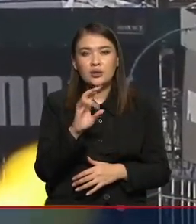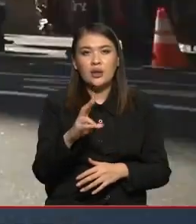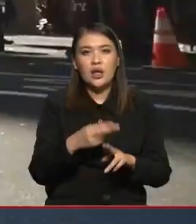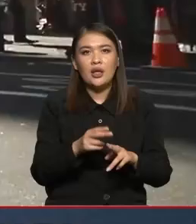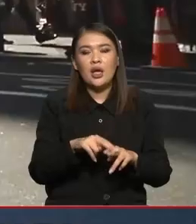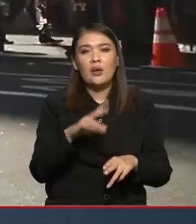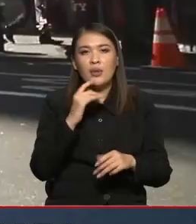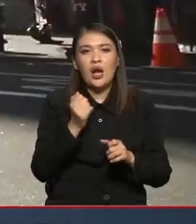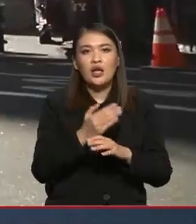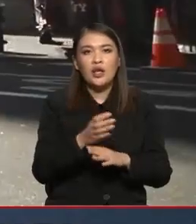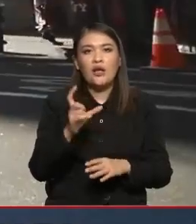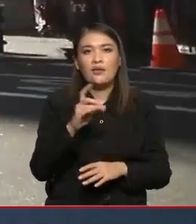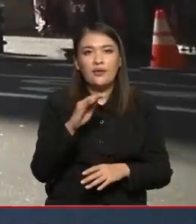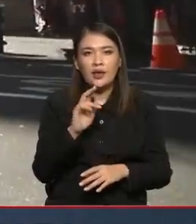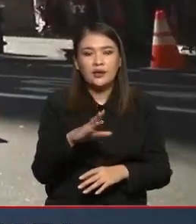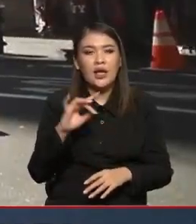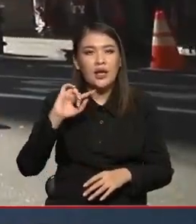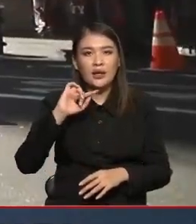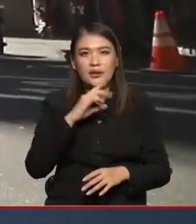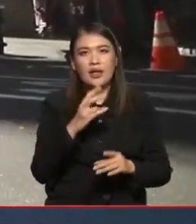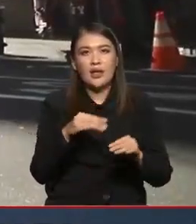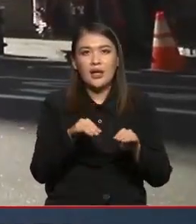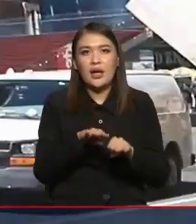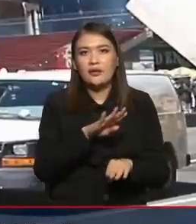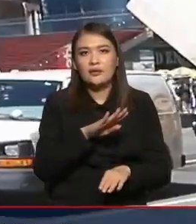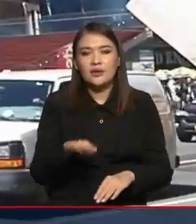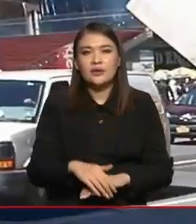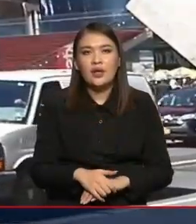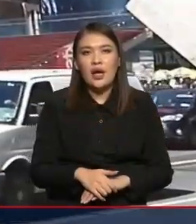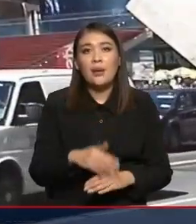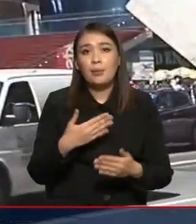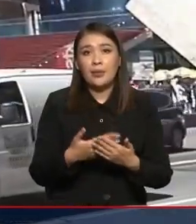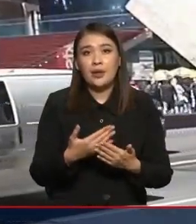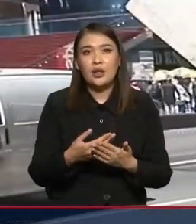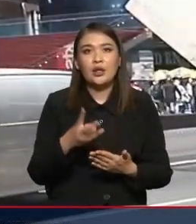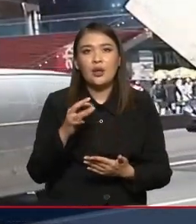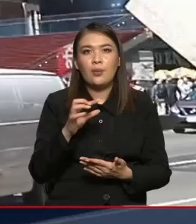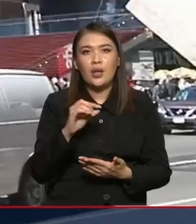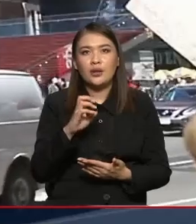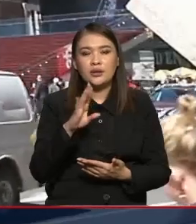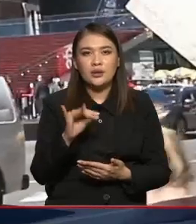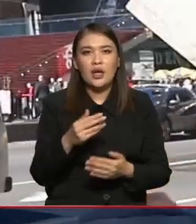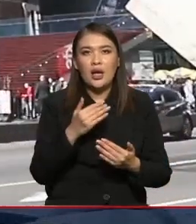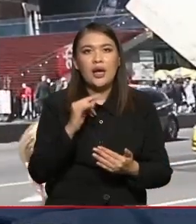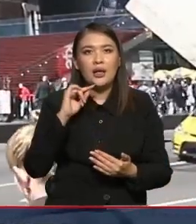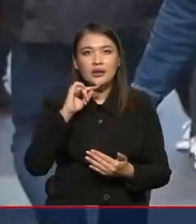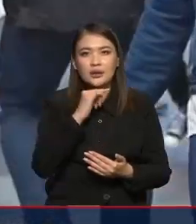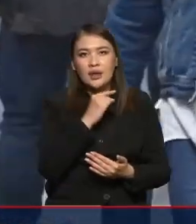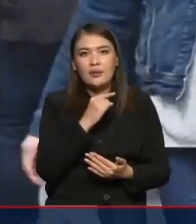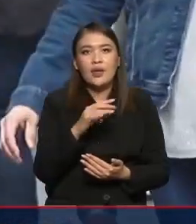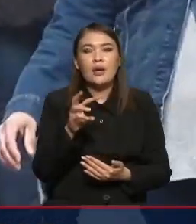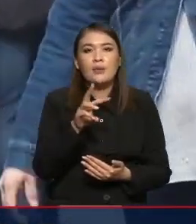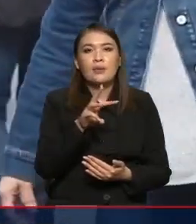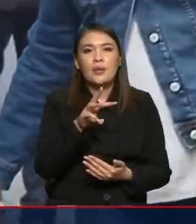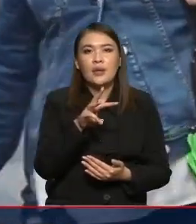разрушающим эффектом экономического неравенства на политику в пример Нобелевский лауреат привёл экономическое влияние